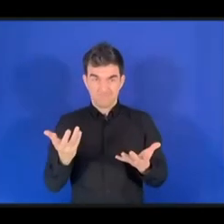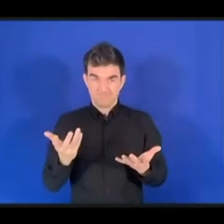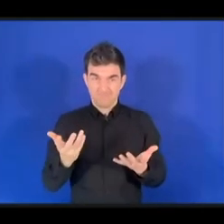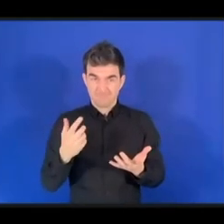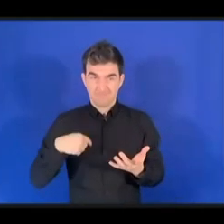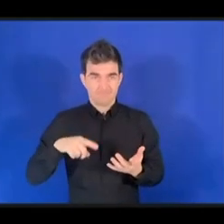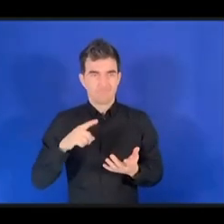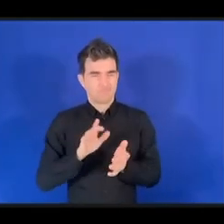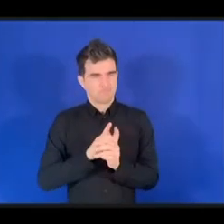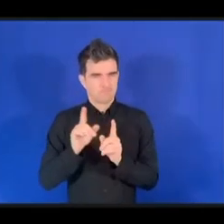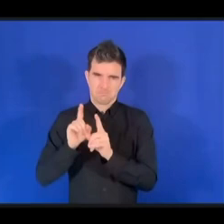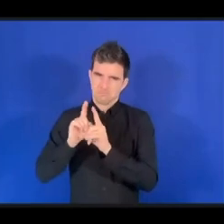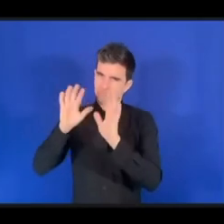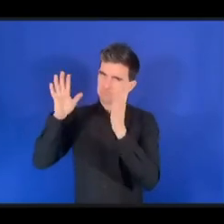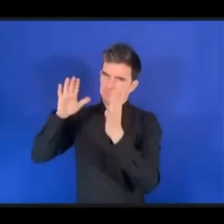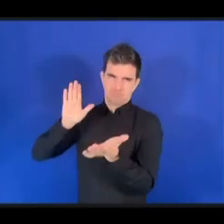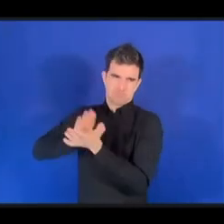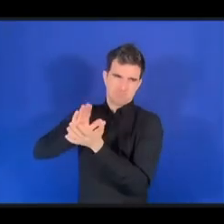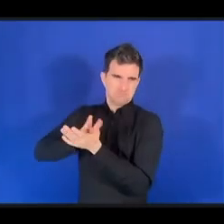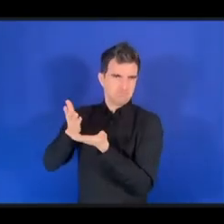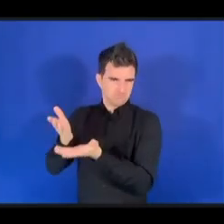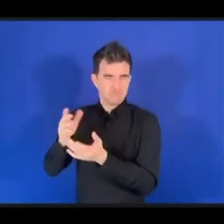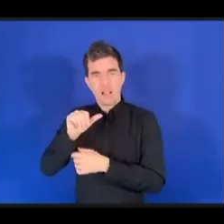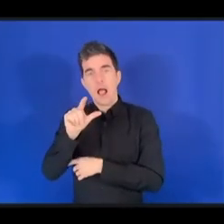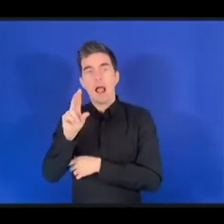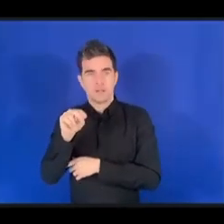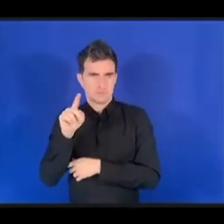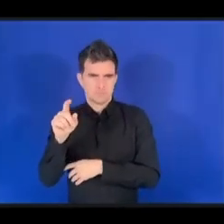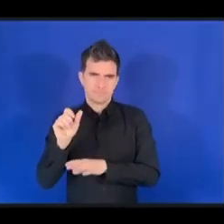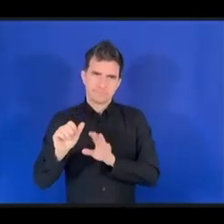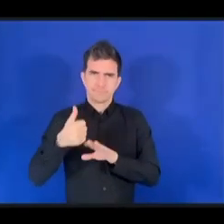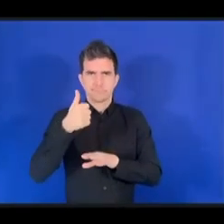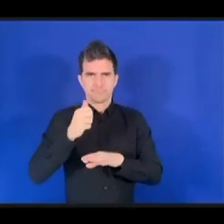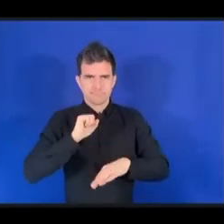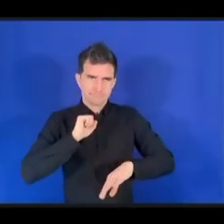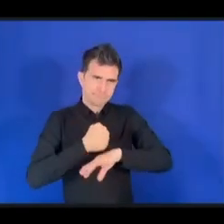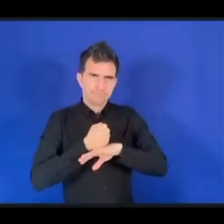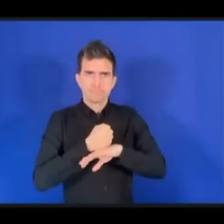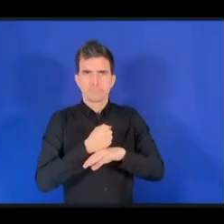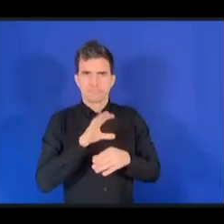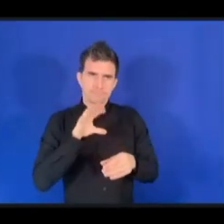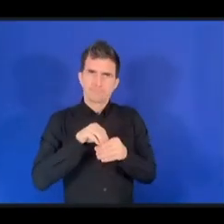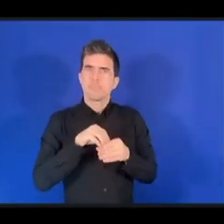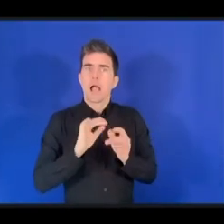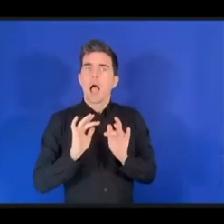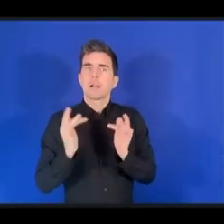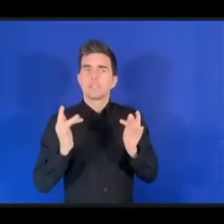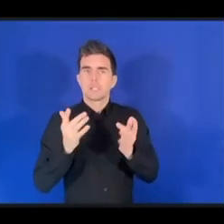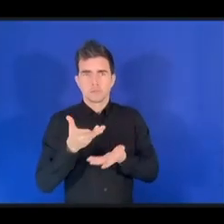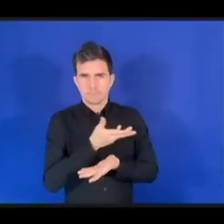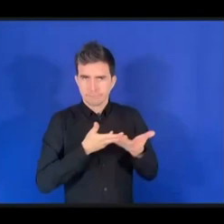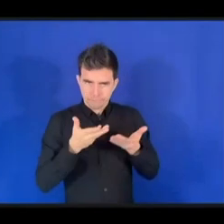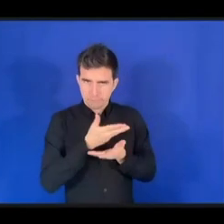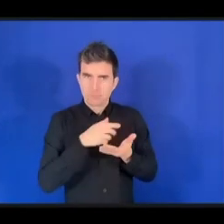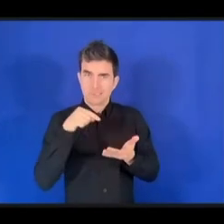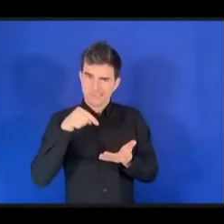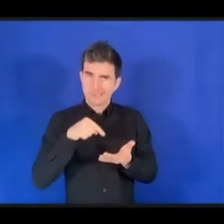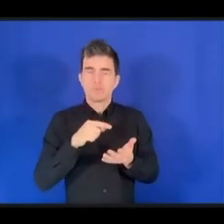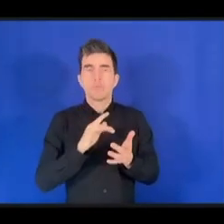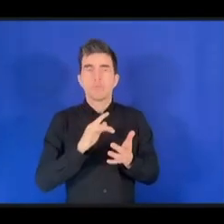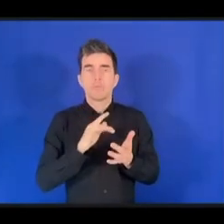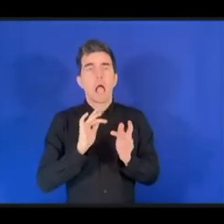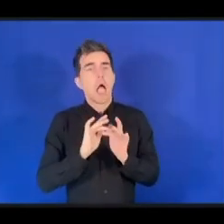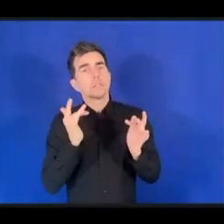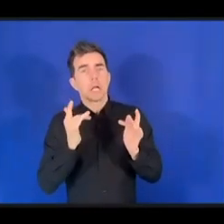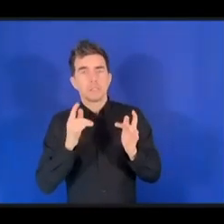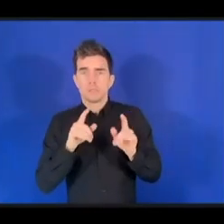インターネットソサエティのファンディングメンバーの1人でもありますそして2017年にはインターネットの伝動にも選ば